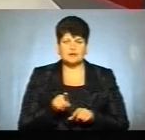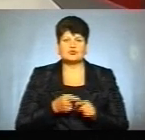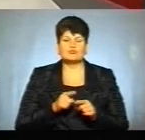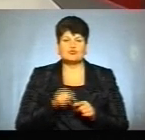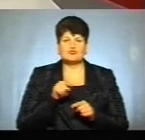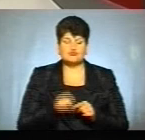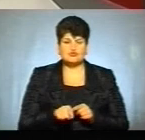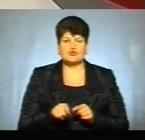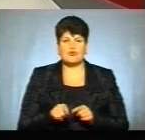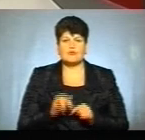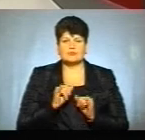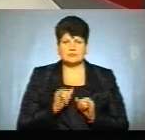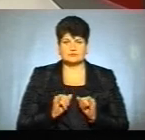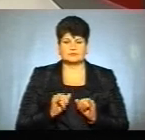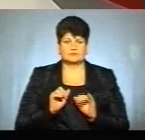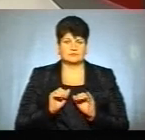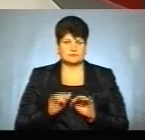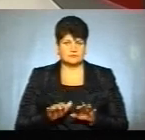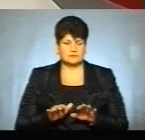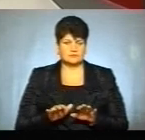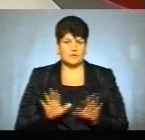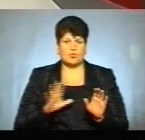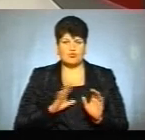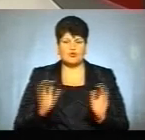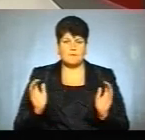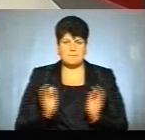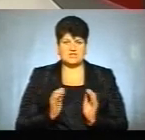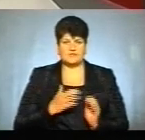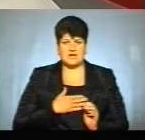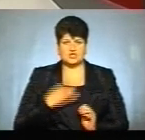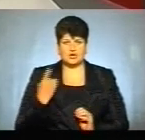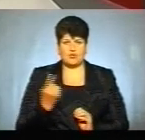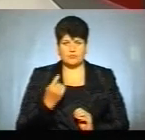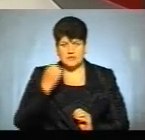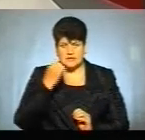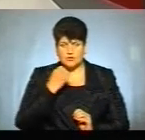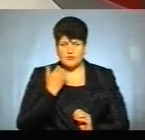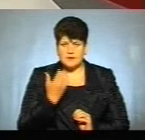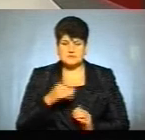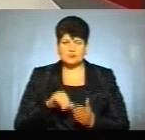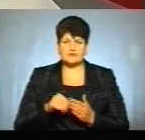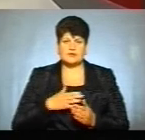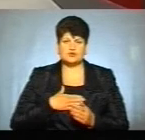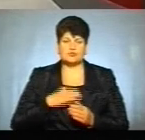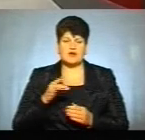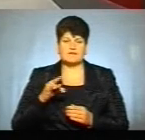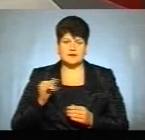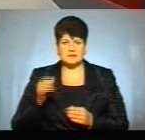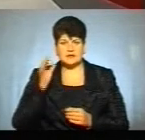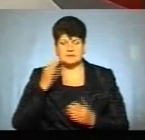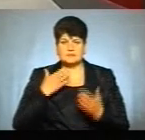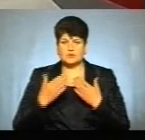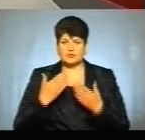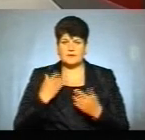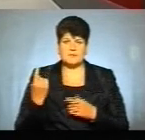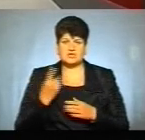явища негативного було менше в нашій області. Тож я дякую вам за участь у нашому ефірі. Дякую. Нагадаю вам, що ми спілкувалися